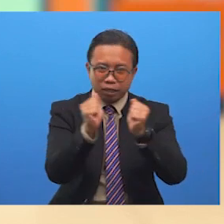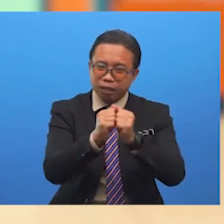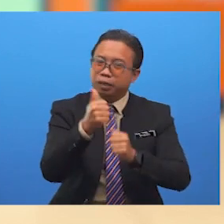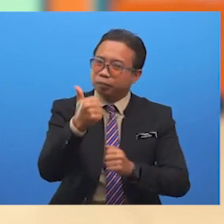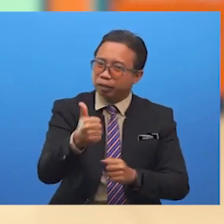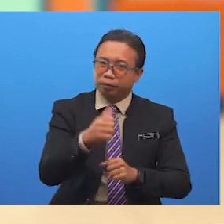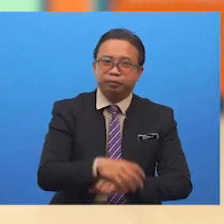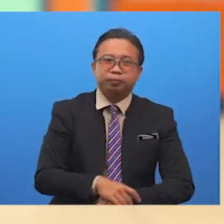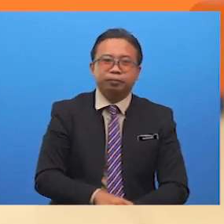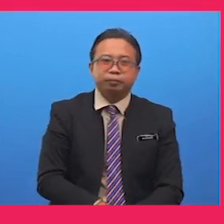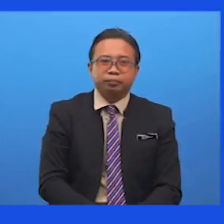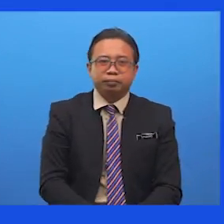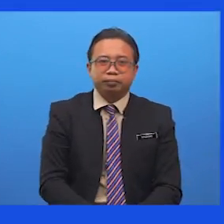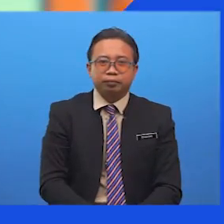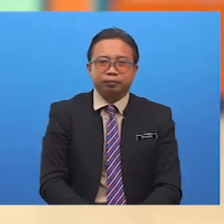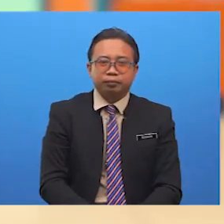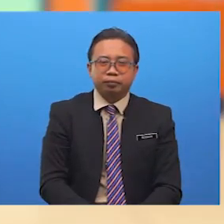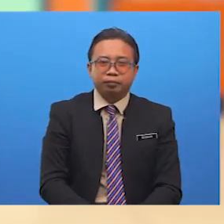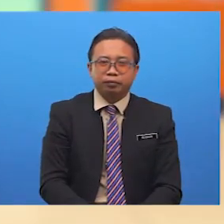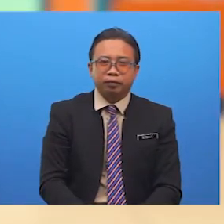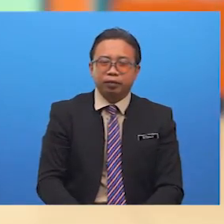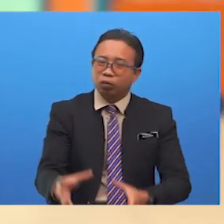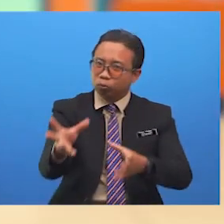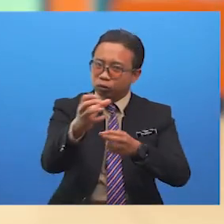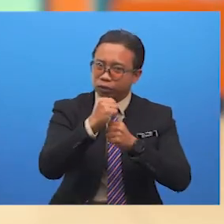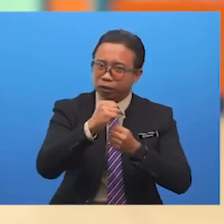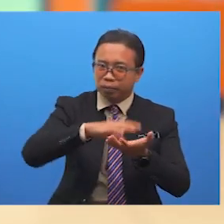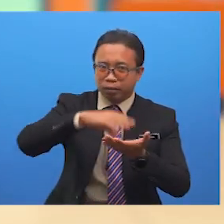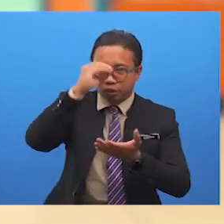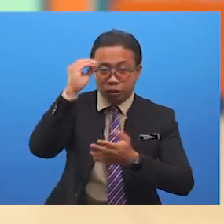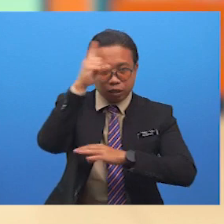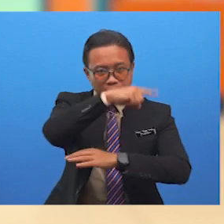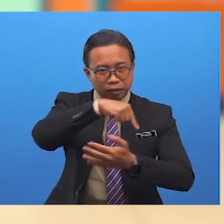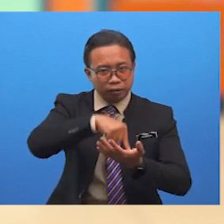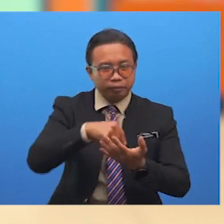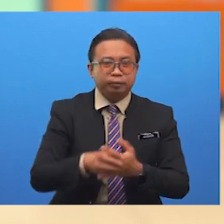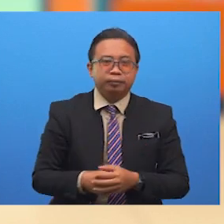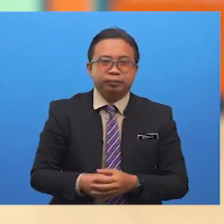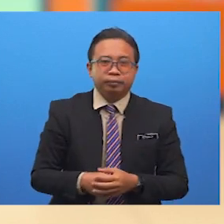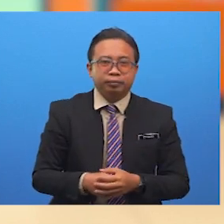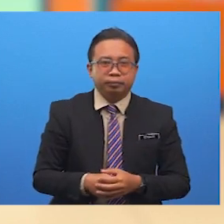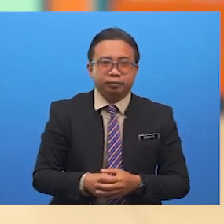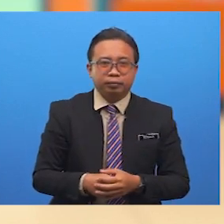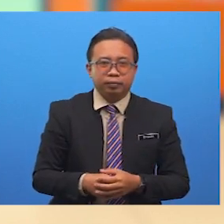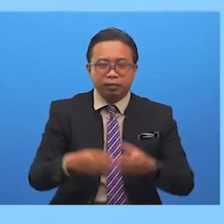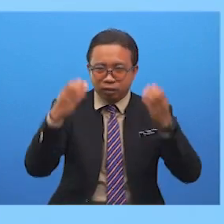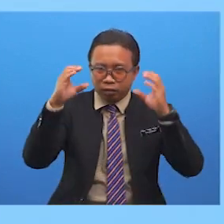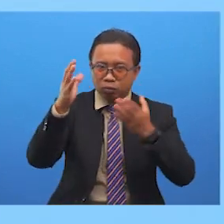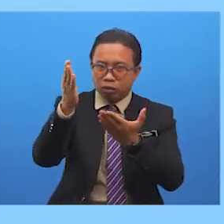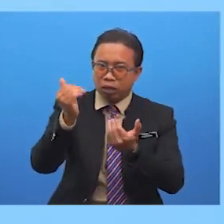dengan baik sebagai rumusan pembelajaran pada hari ini